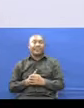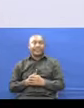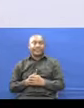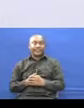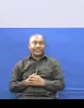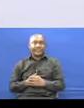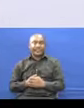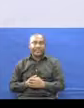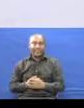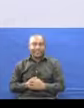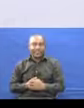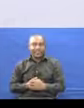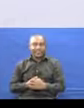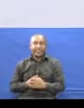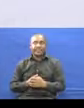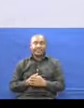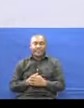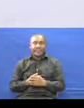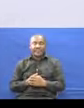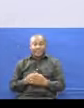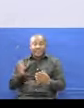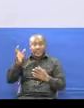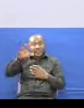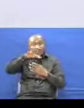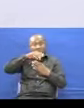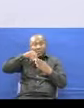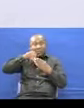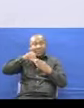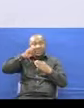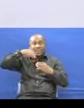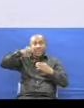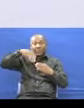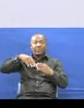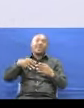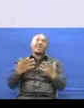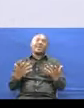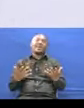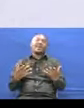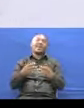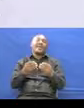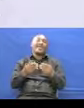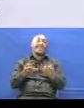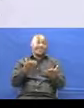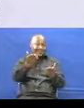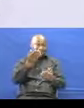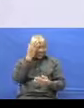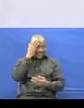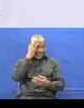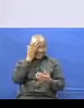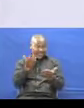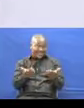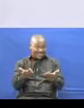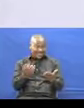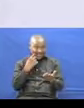kati ya sehemu 4 zote zina kivuli. Basi ni rahisi kabisa. Kumbe unajua sasa kwamba